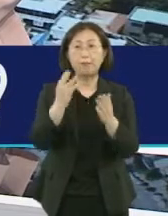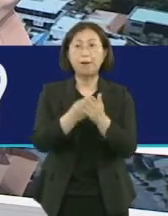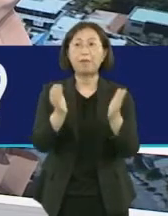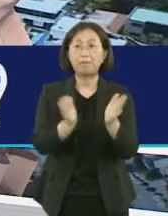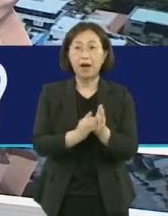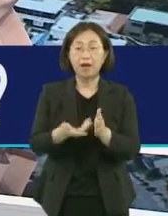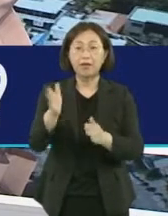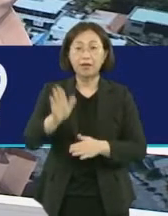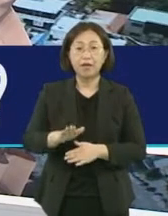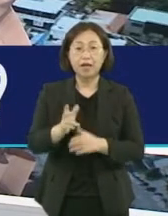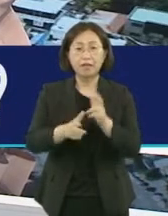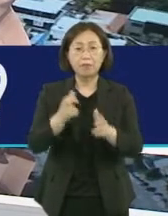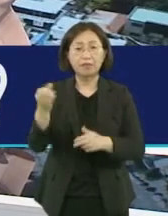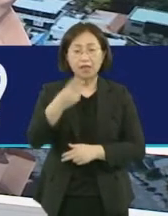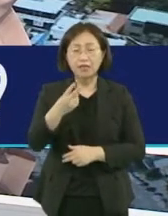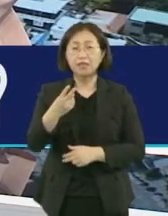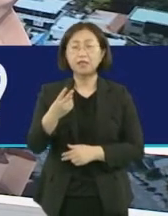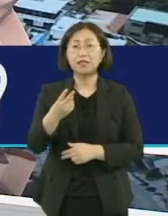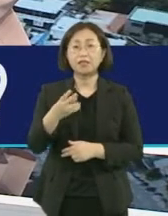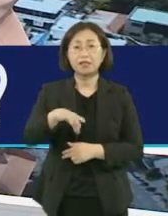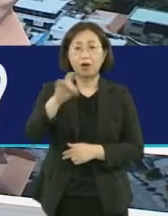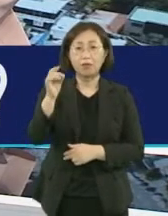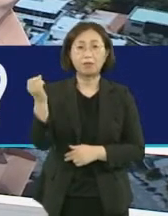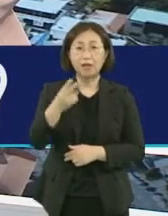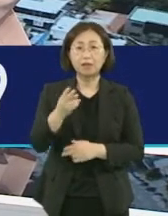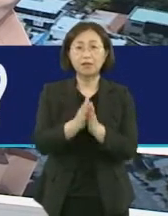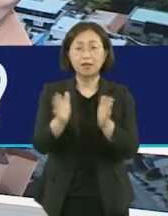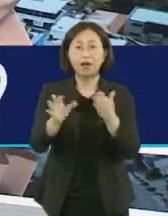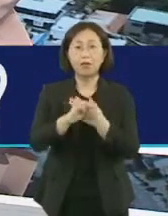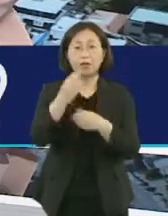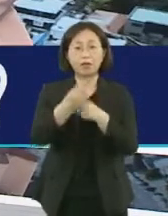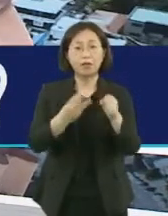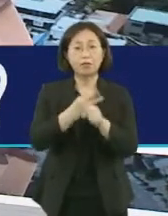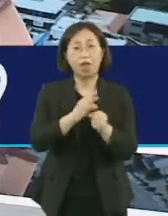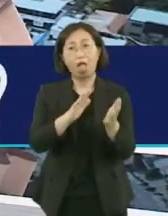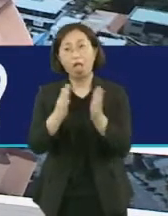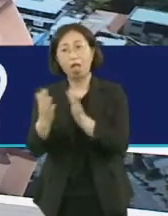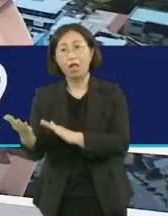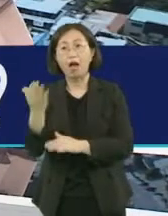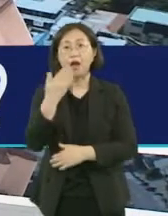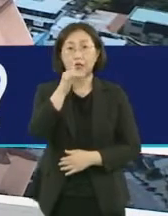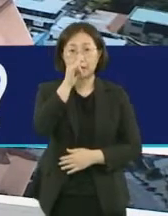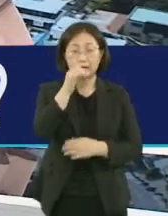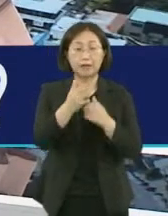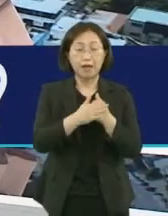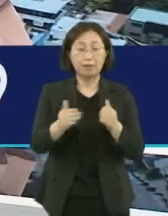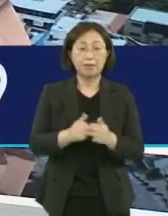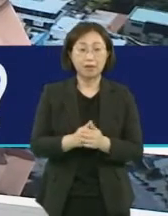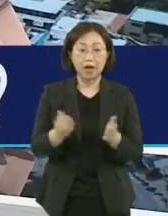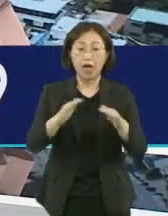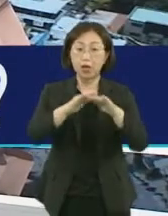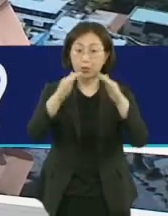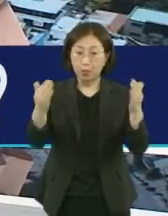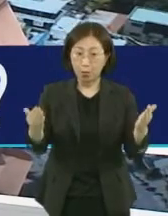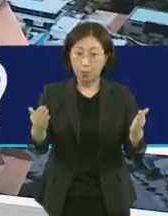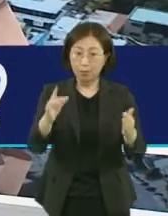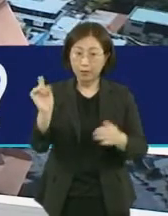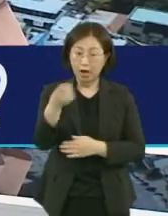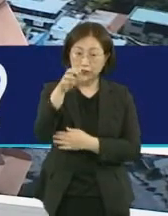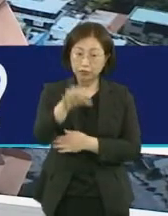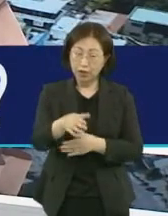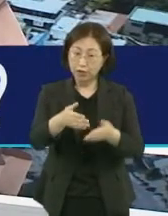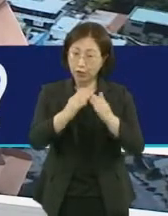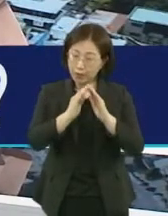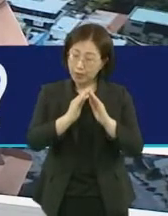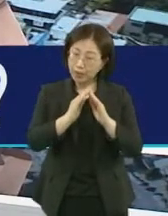다시 원점으로 돌릴 경우 최소 3년 이상 건립이 늦어질 수 있기 때문입니다. 돔구장 검토를 시사했던 이장우 당선인도